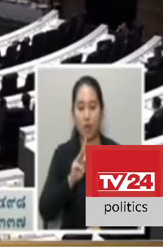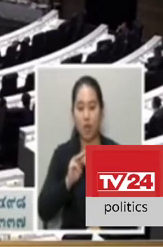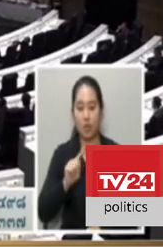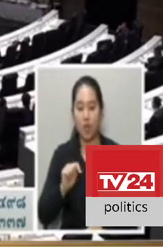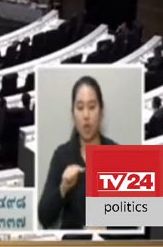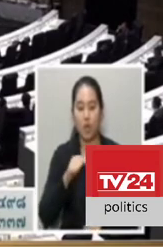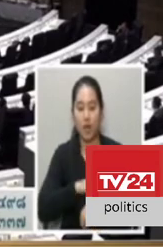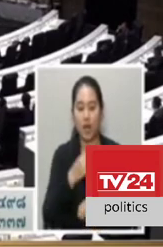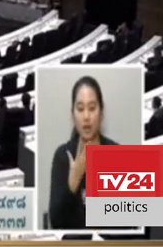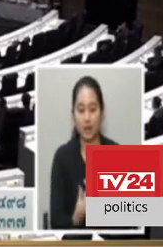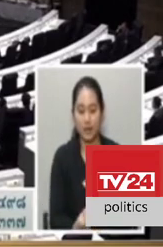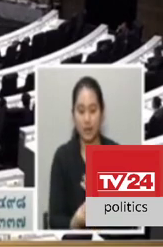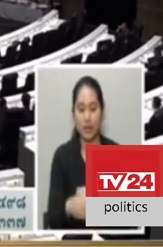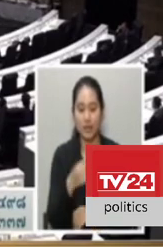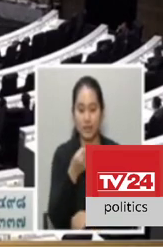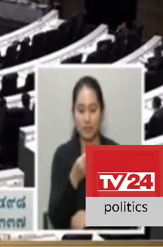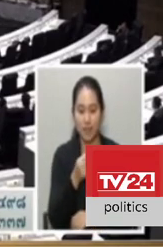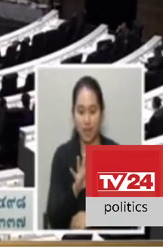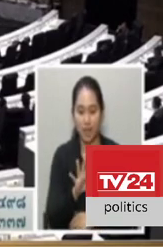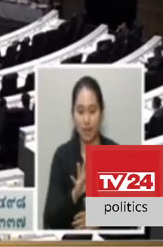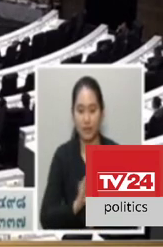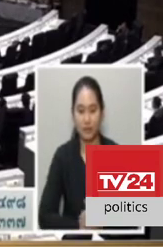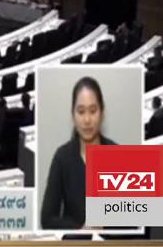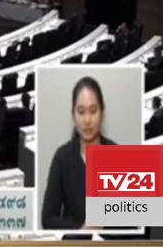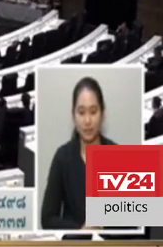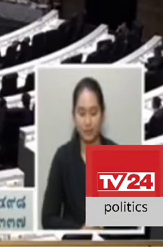26วินาทีเชิญนะครับ